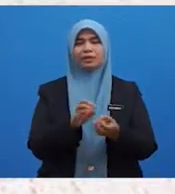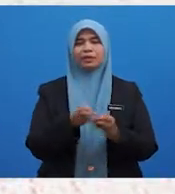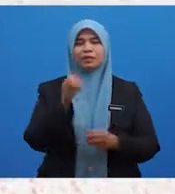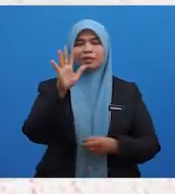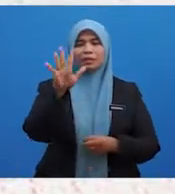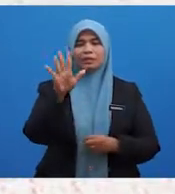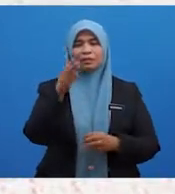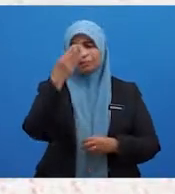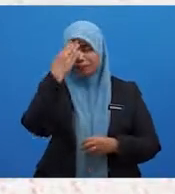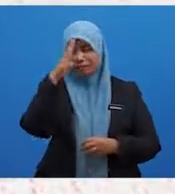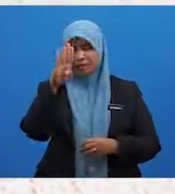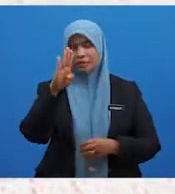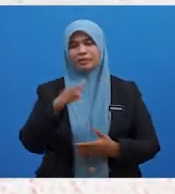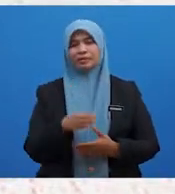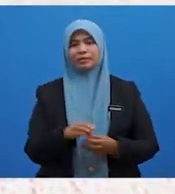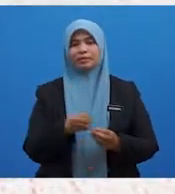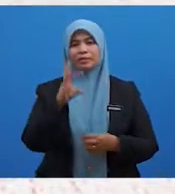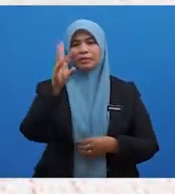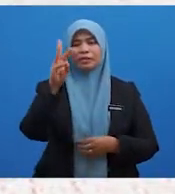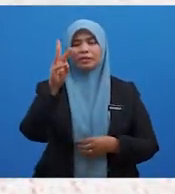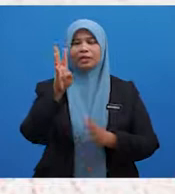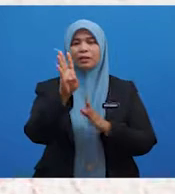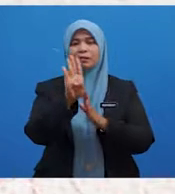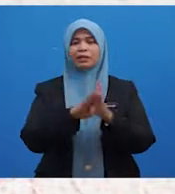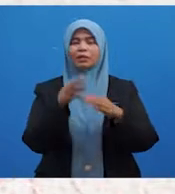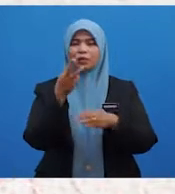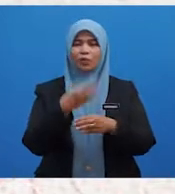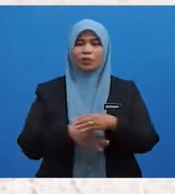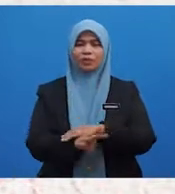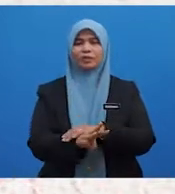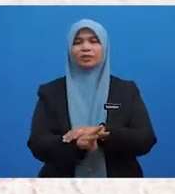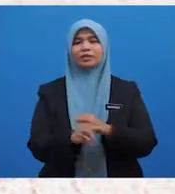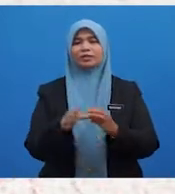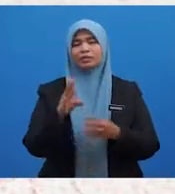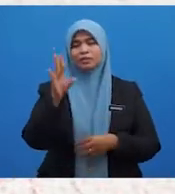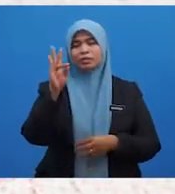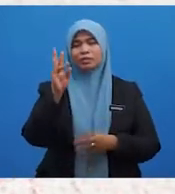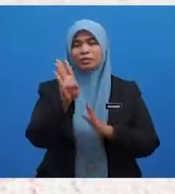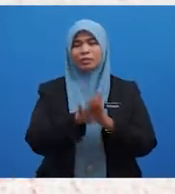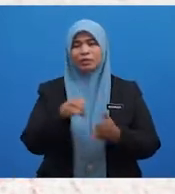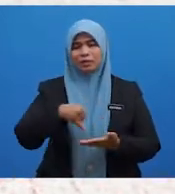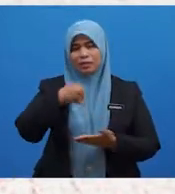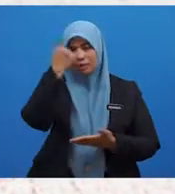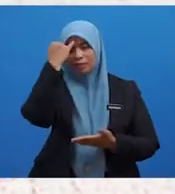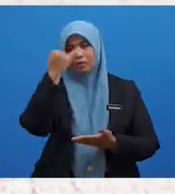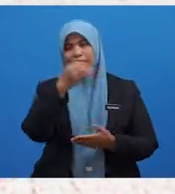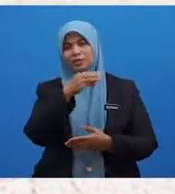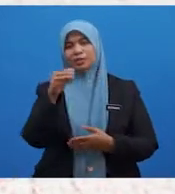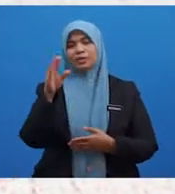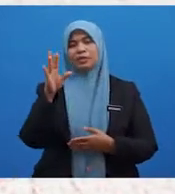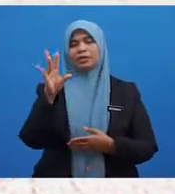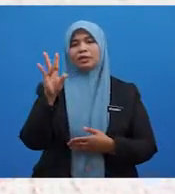Kelima, bijaksana. Keenam, berwawasan. Ketujuh, berilmu. Dan